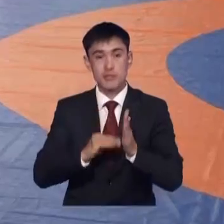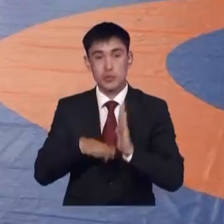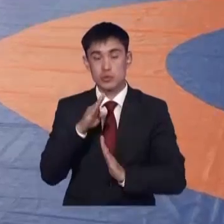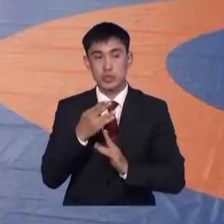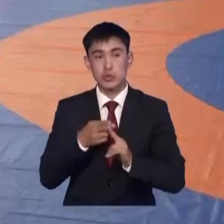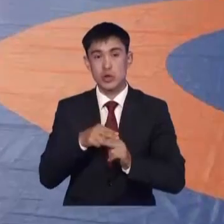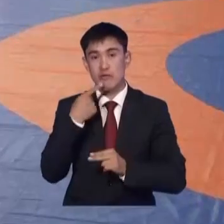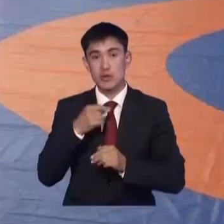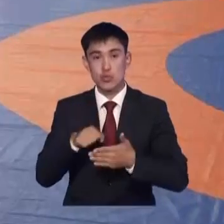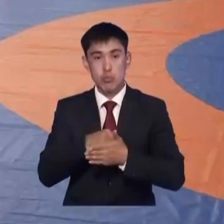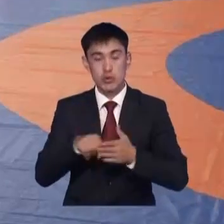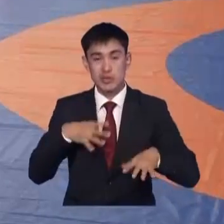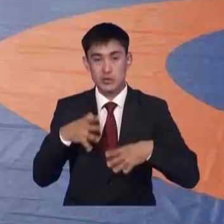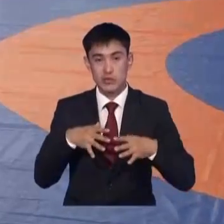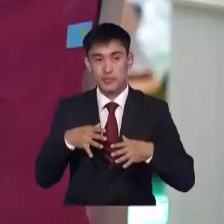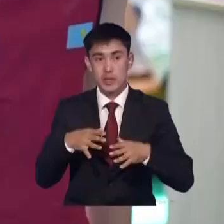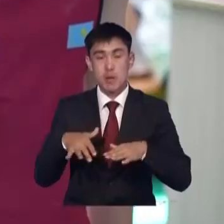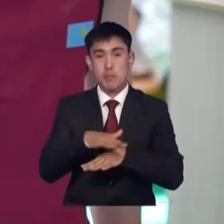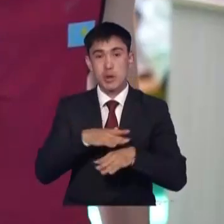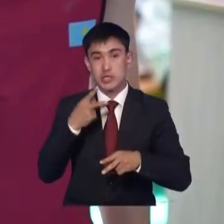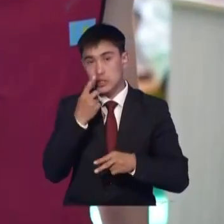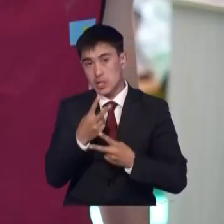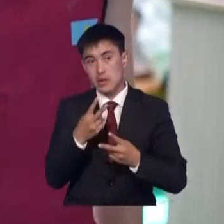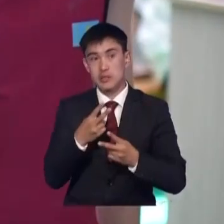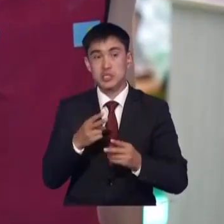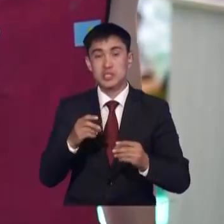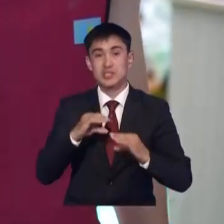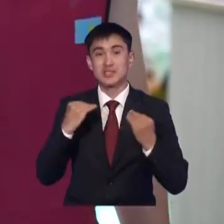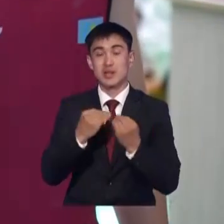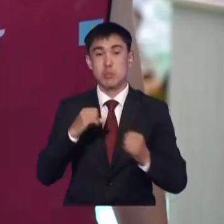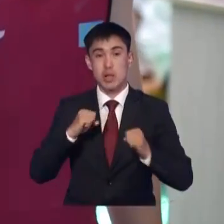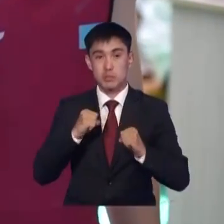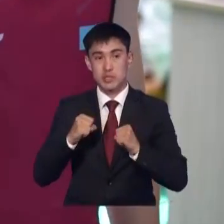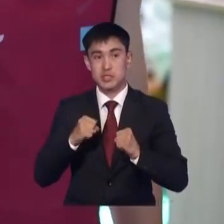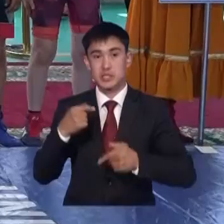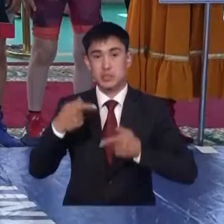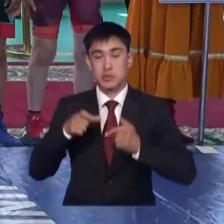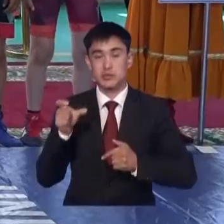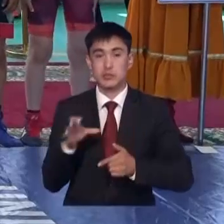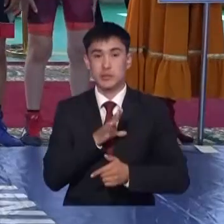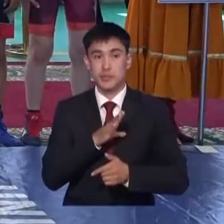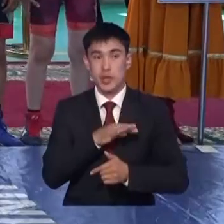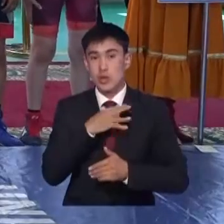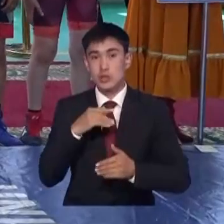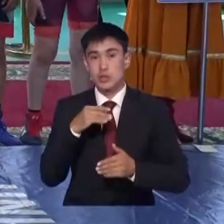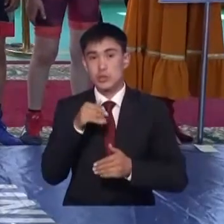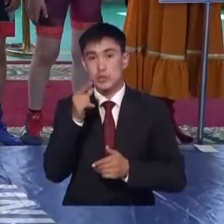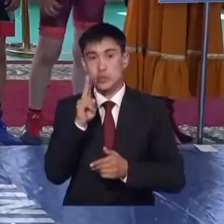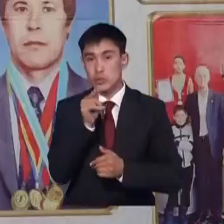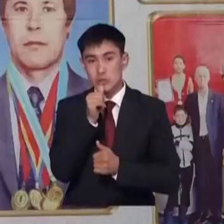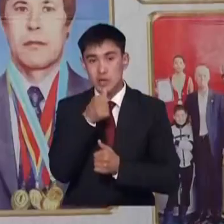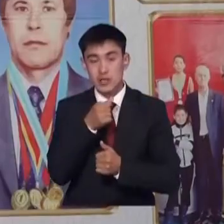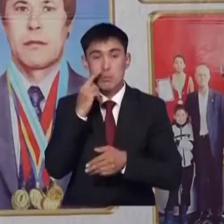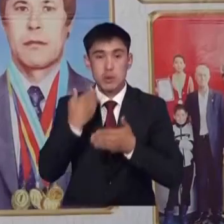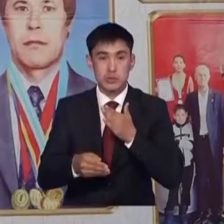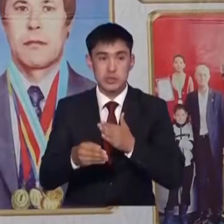которые говорят о упорных тренировках болельщики отмечают что в зале стояла напряжённая Атмосфера соперничества Никто не хотел уступать и из последних